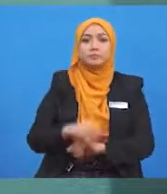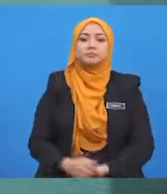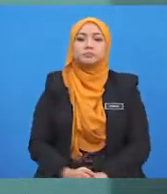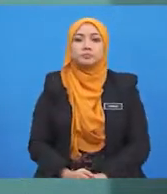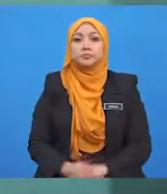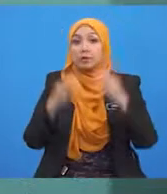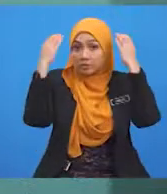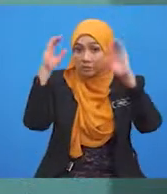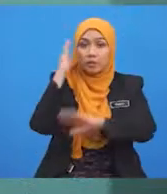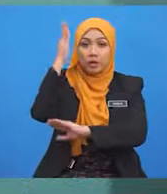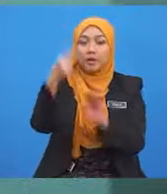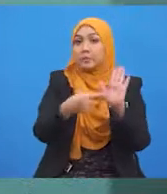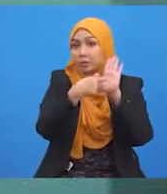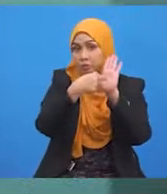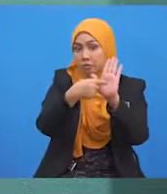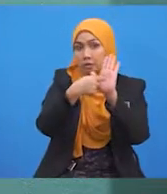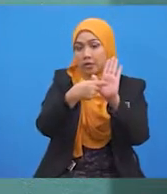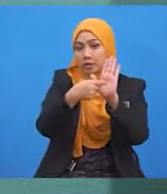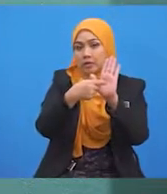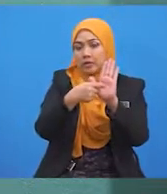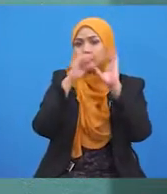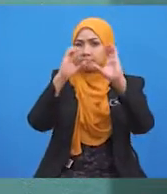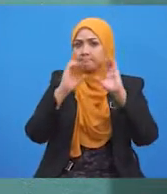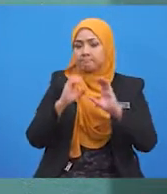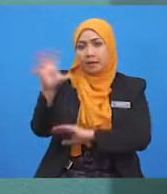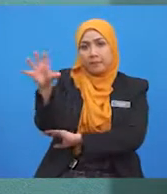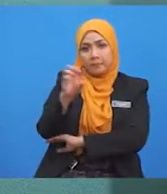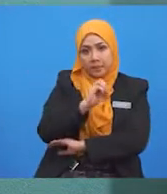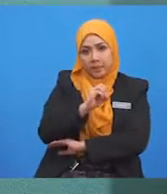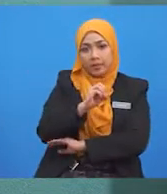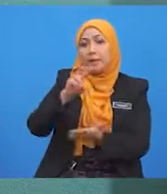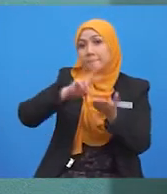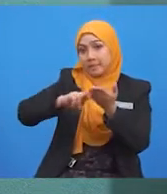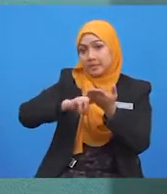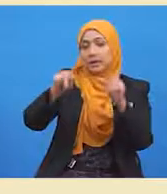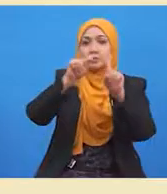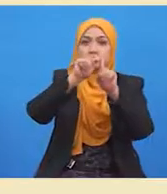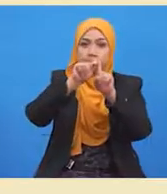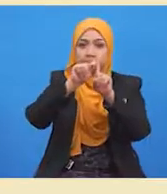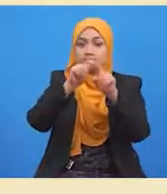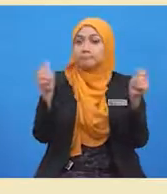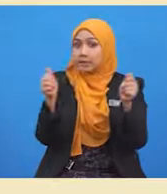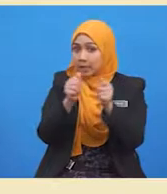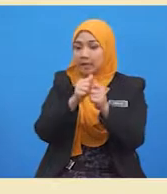menunjukkan cara mengambil bacaan termometer dengan betul